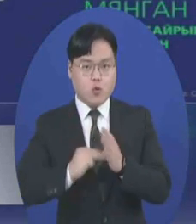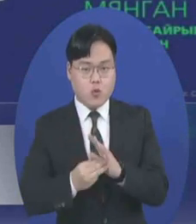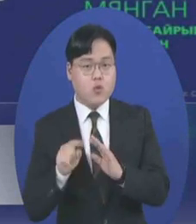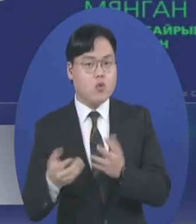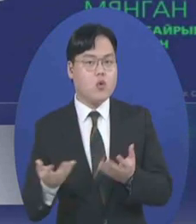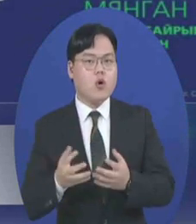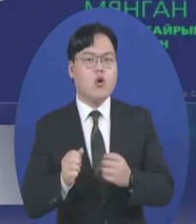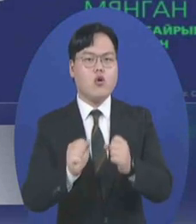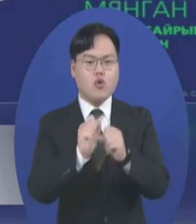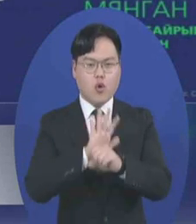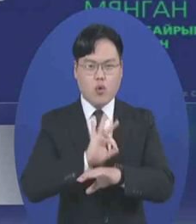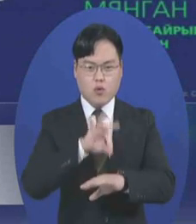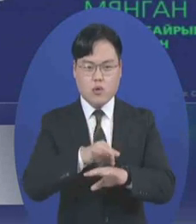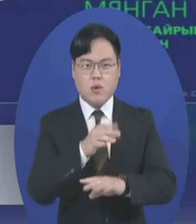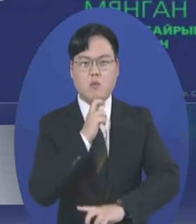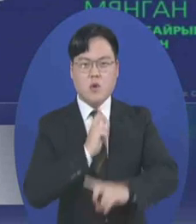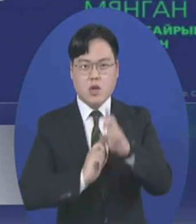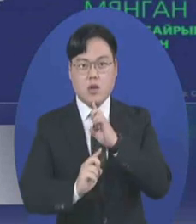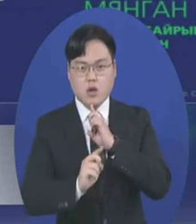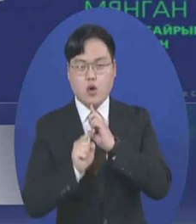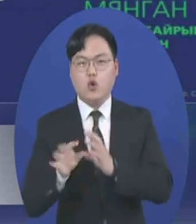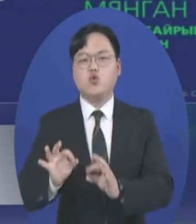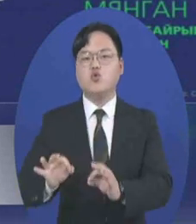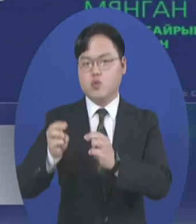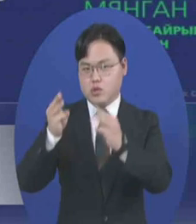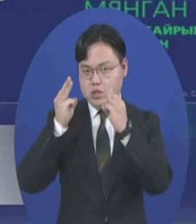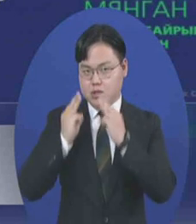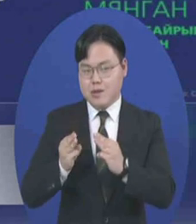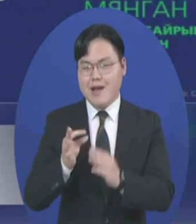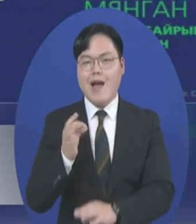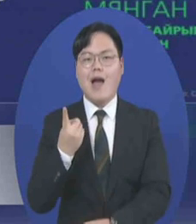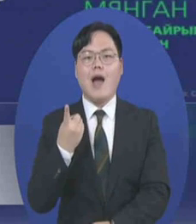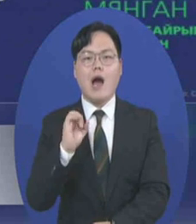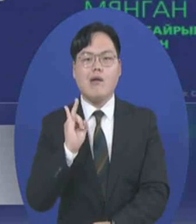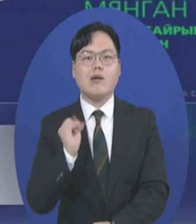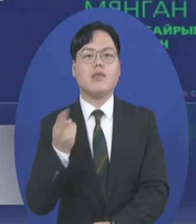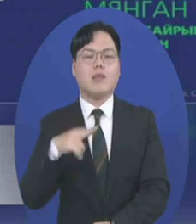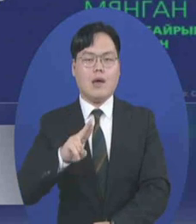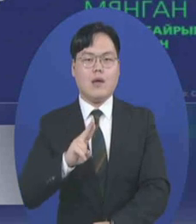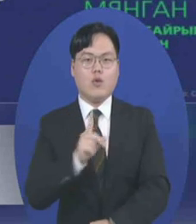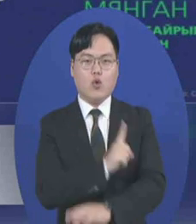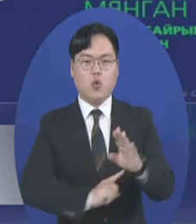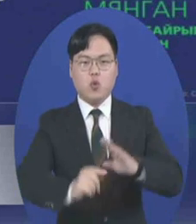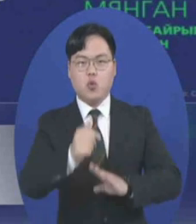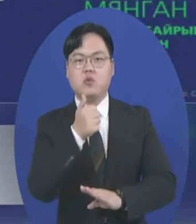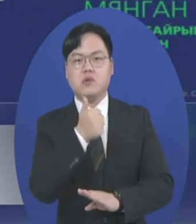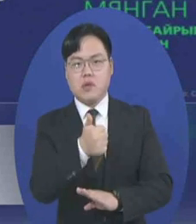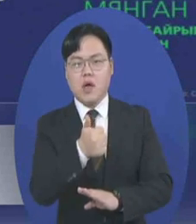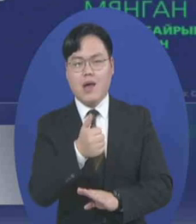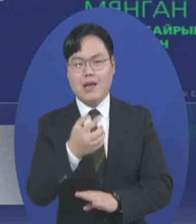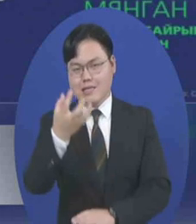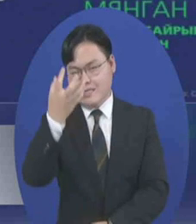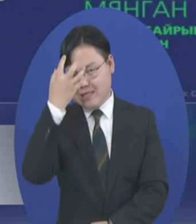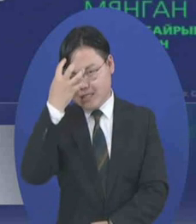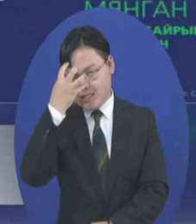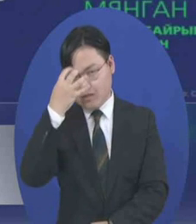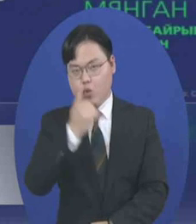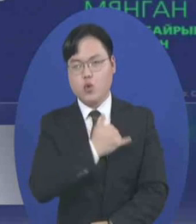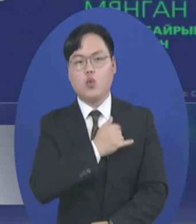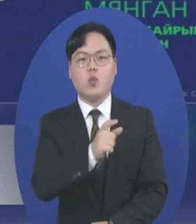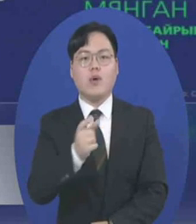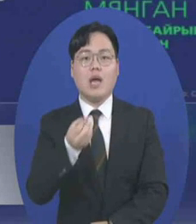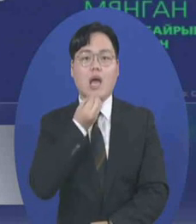бол цар тахлын хүнд үед зөв шийдвэр гаргаж 10 их наядын цогц төлөвлөгөө хэрэгжүүлсний үр дүн гэж засгийн газрын тэргүүн